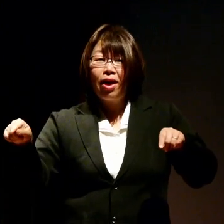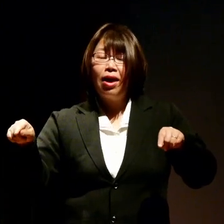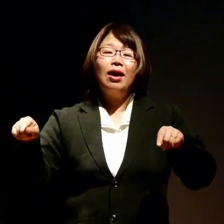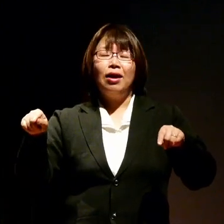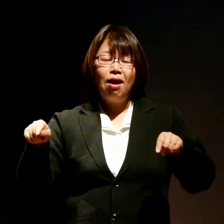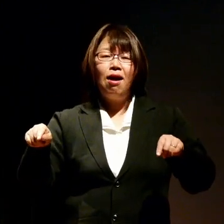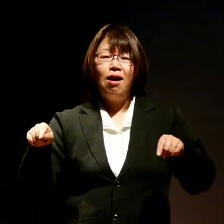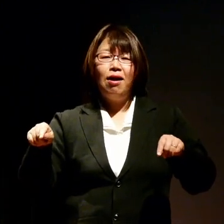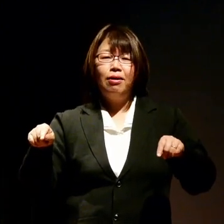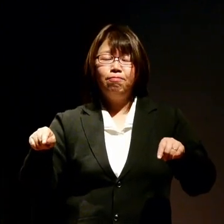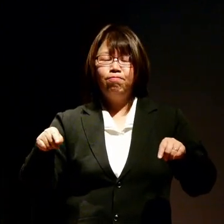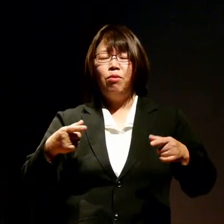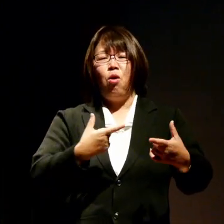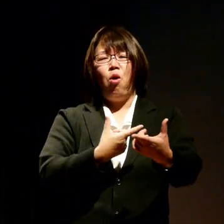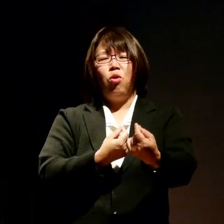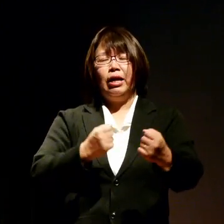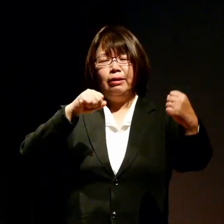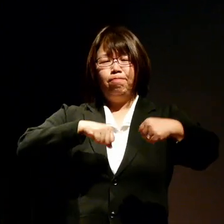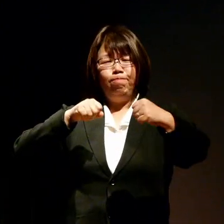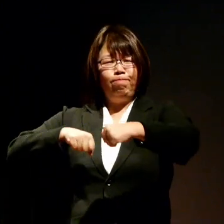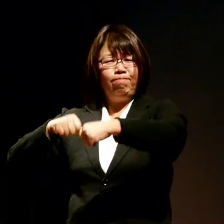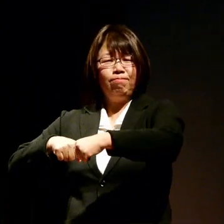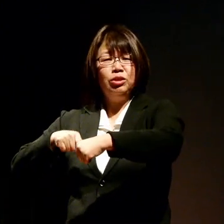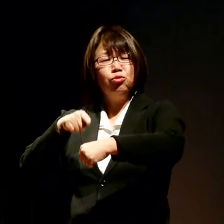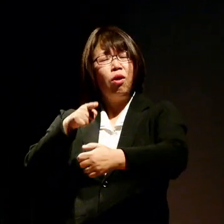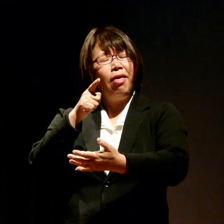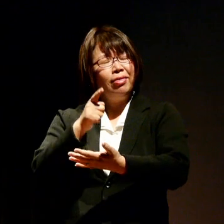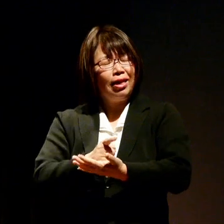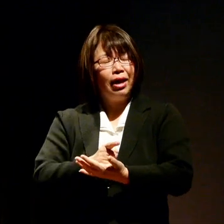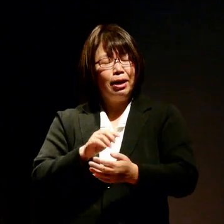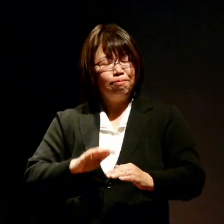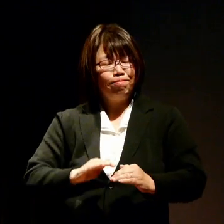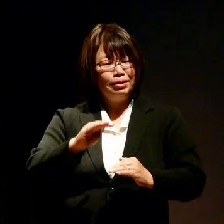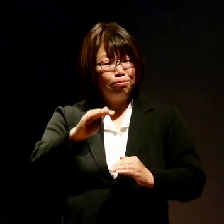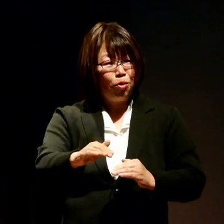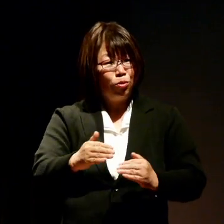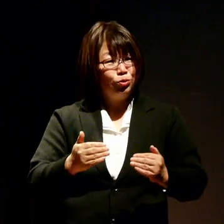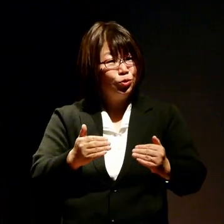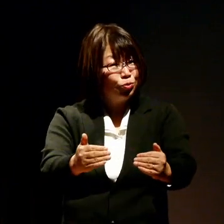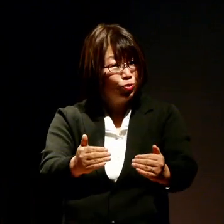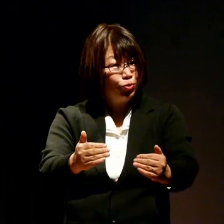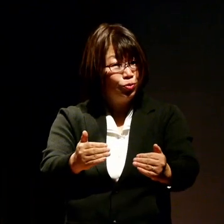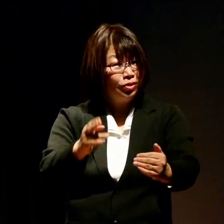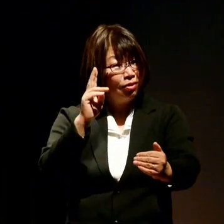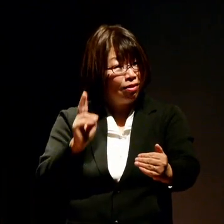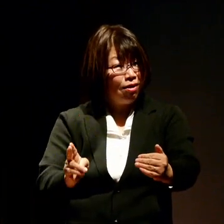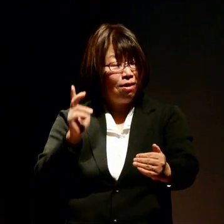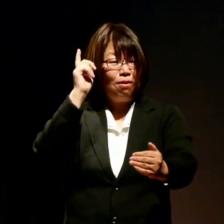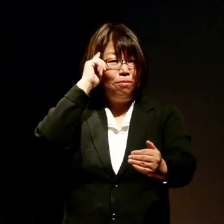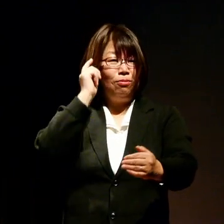れを認め合えば、それだけで一歩進むんじゃないかなと思います。